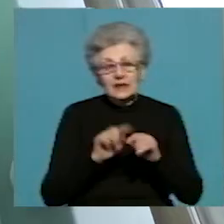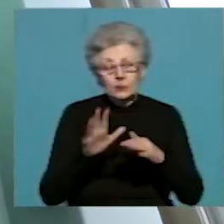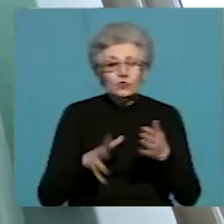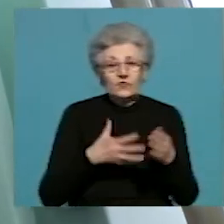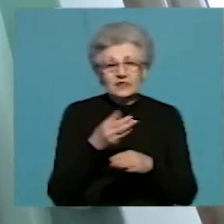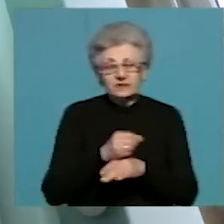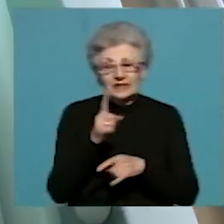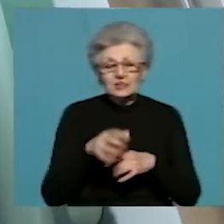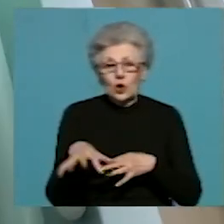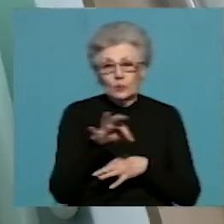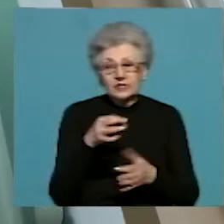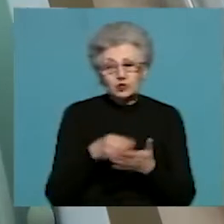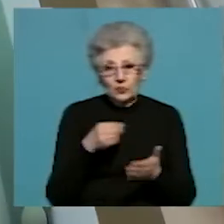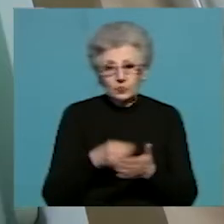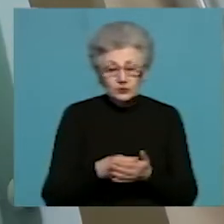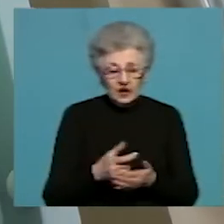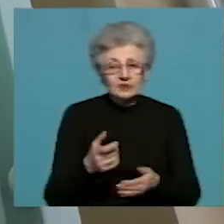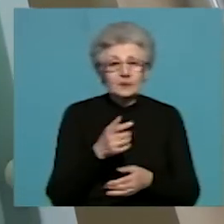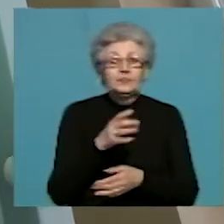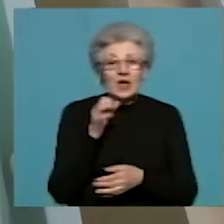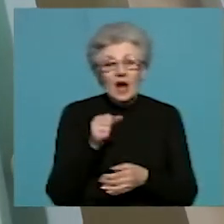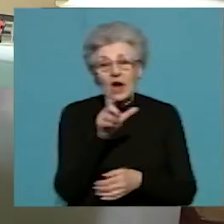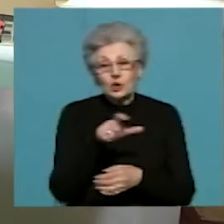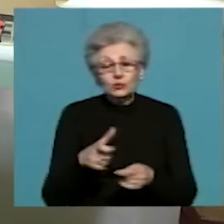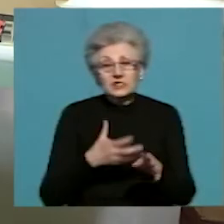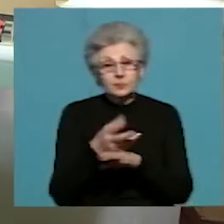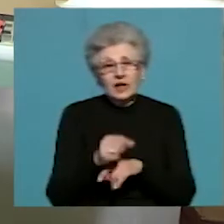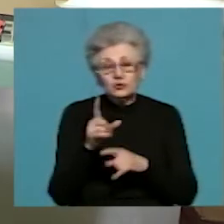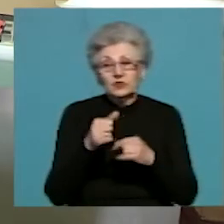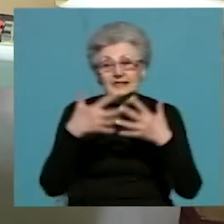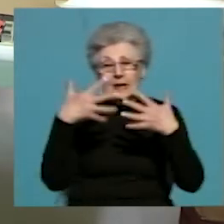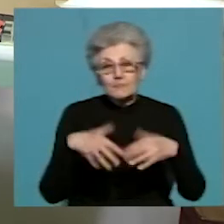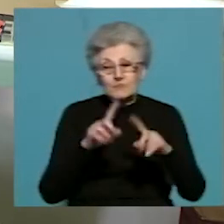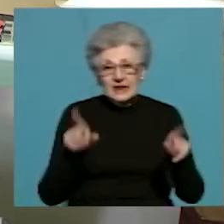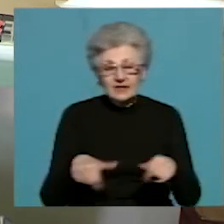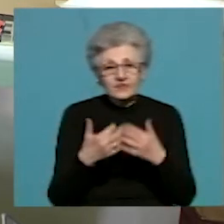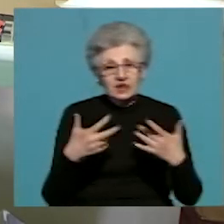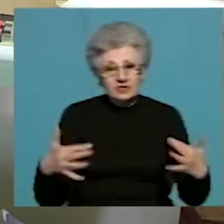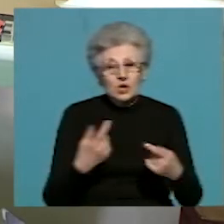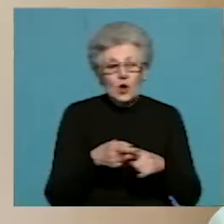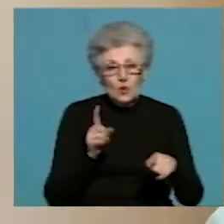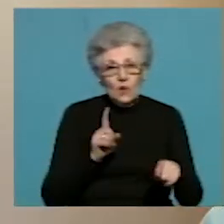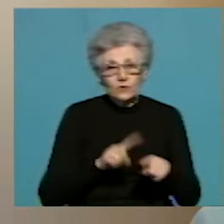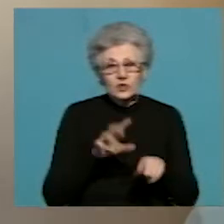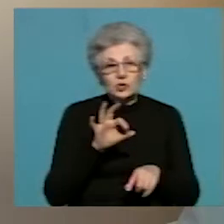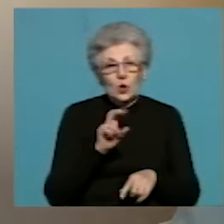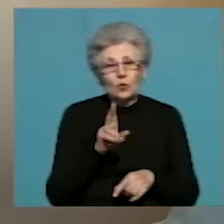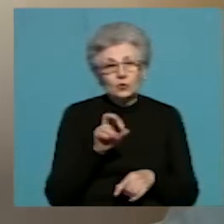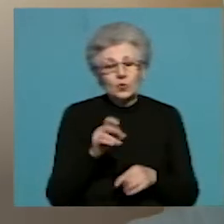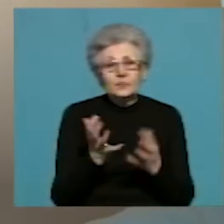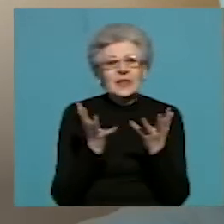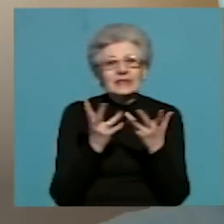Водночас пацієнти сплачують за додаткові розхідні матеріали, каже рентгенолог мамографічного кабінету Павло Кутюшка.